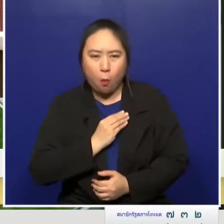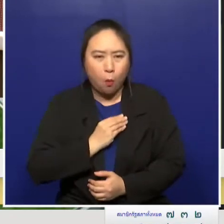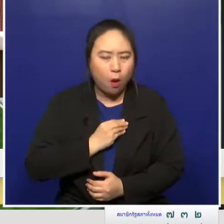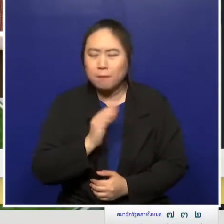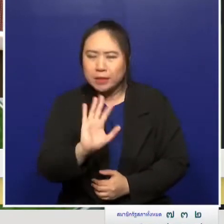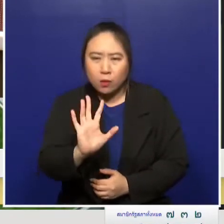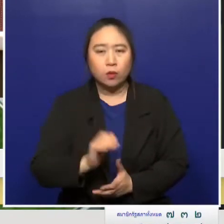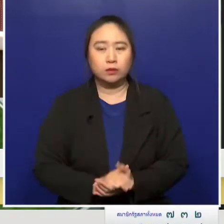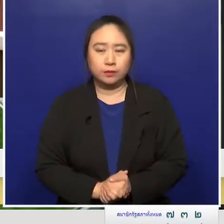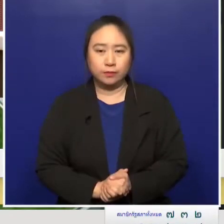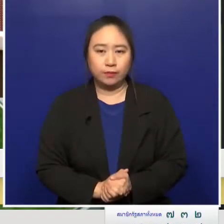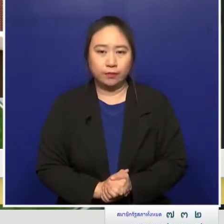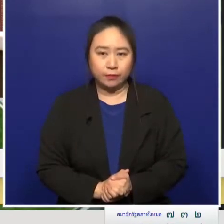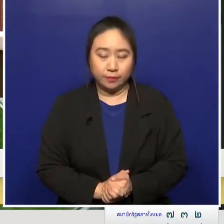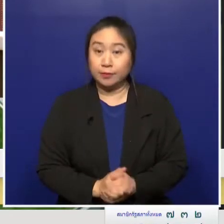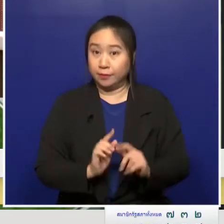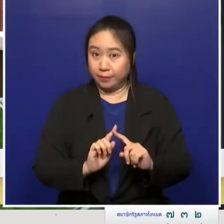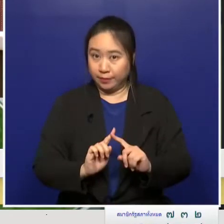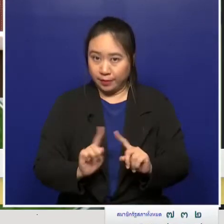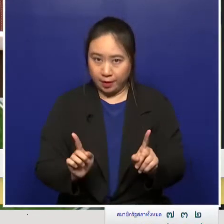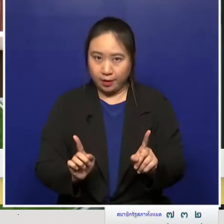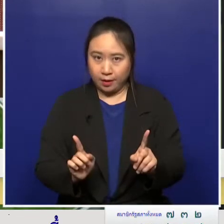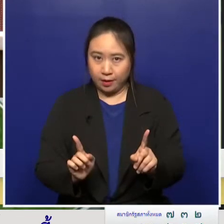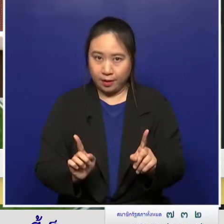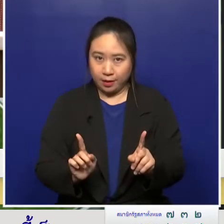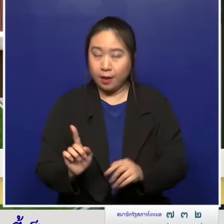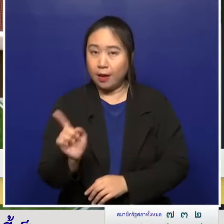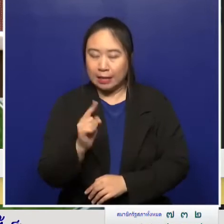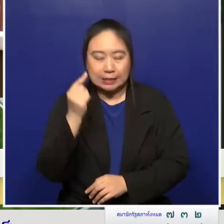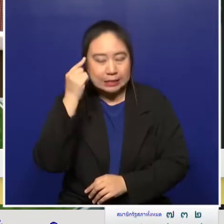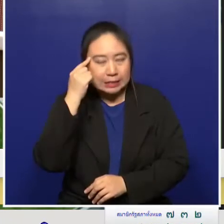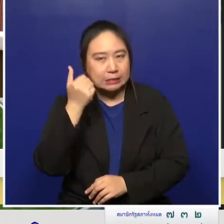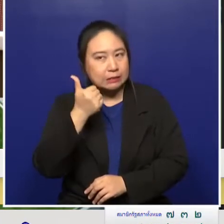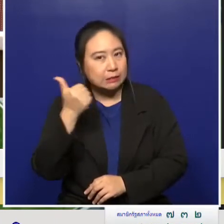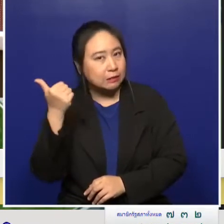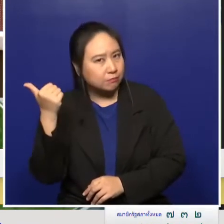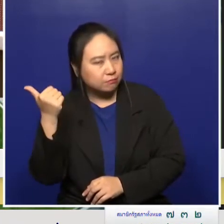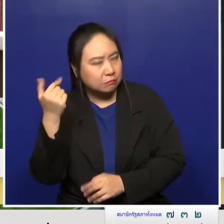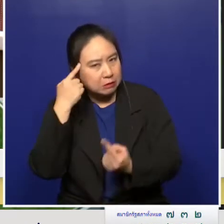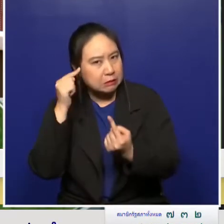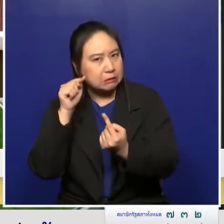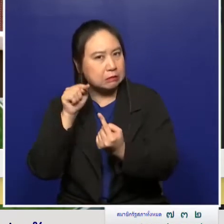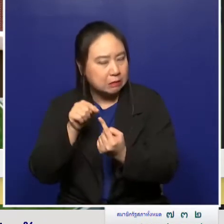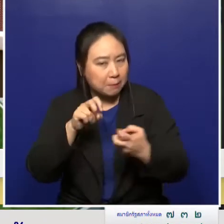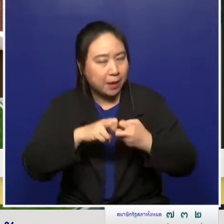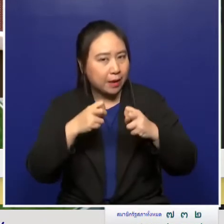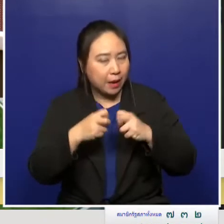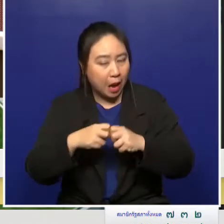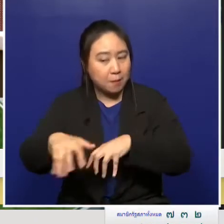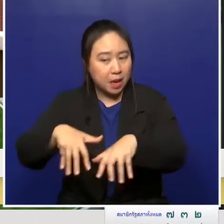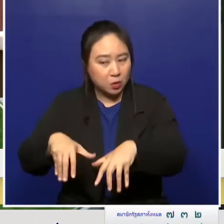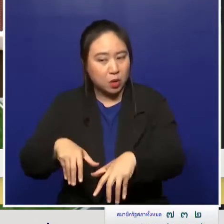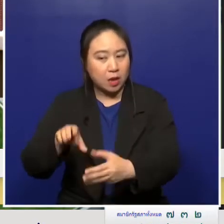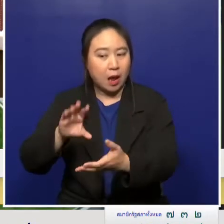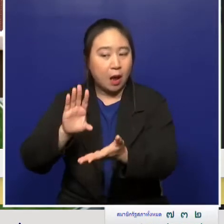ความเว้นแต่จะมีเจตนาเป็นอย่างอื่นที่จะไม่รับฟังปัญหาจากภาคประชาช